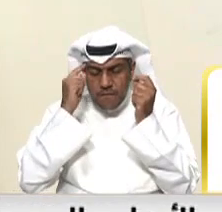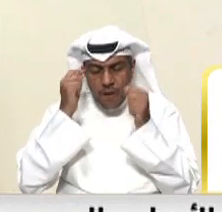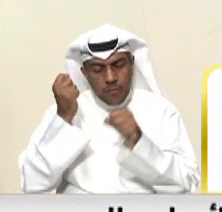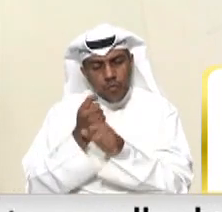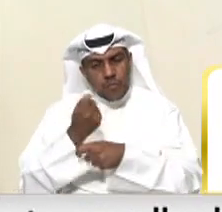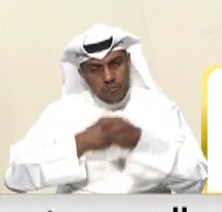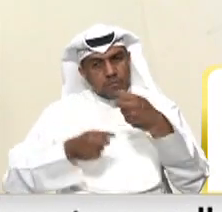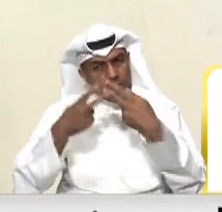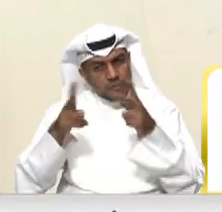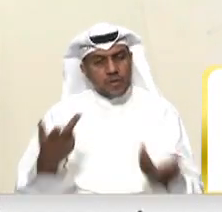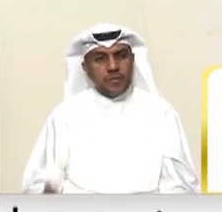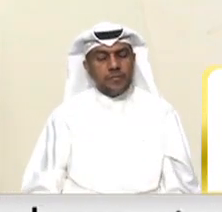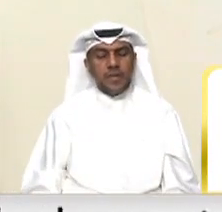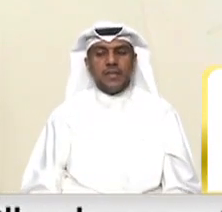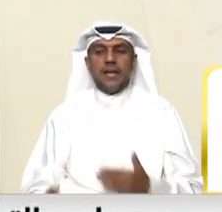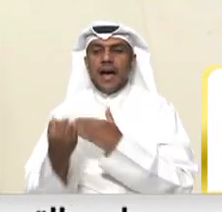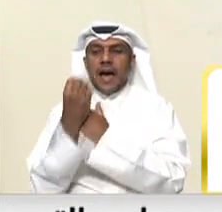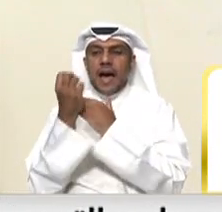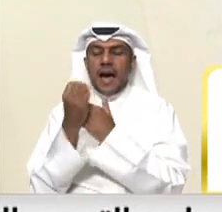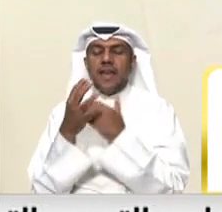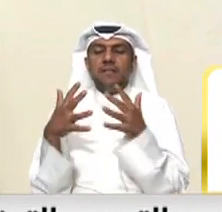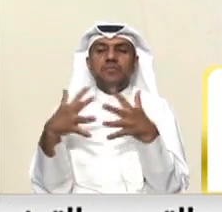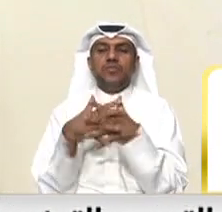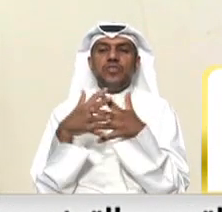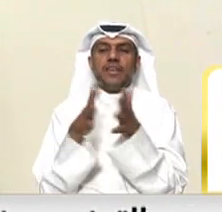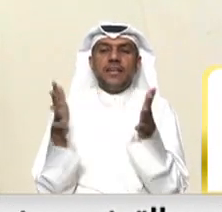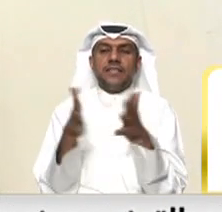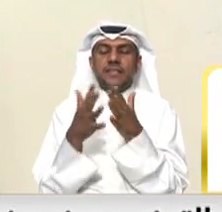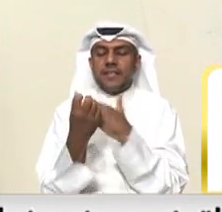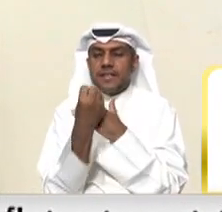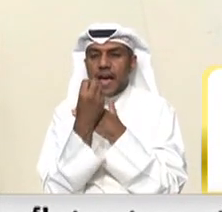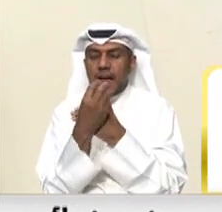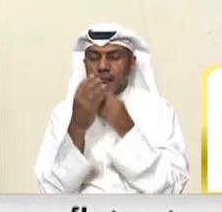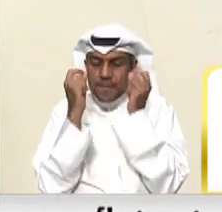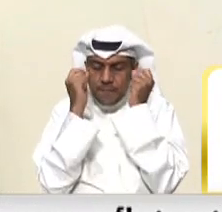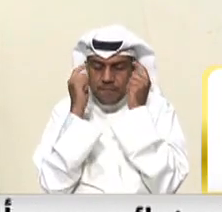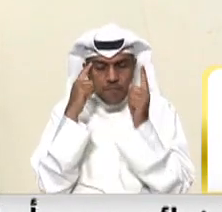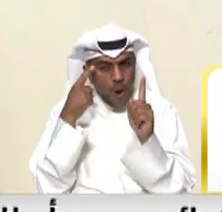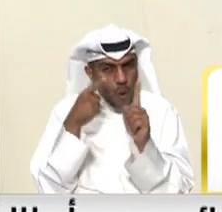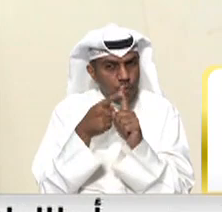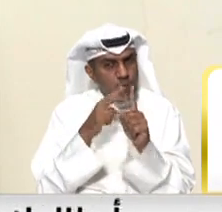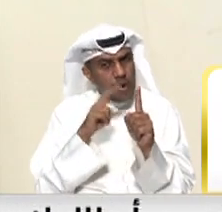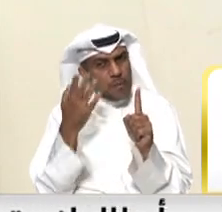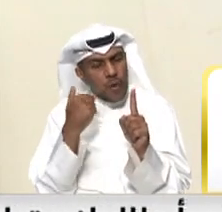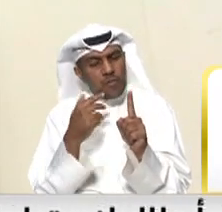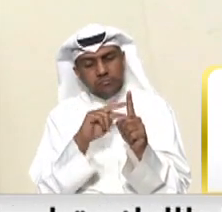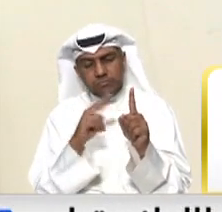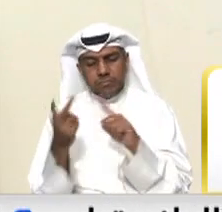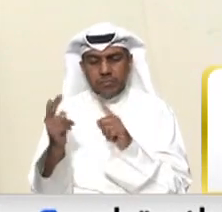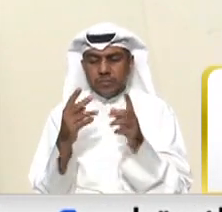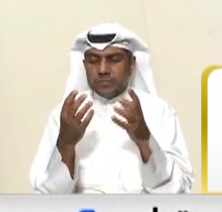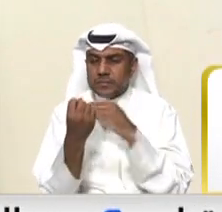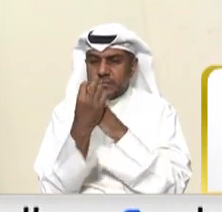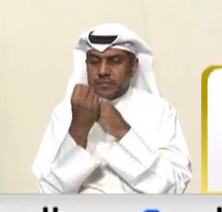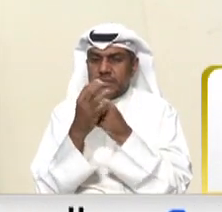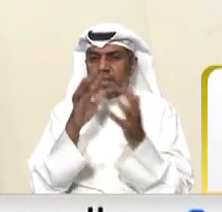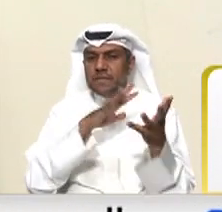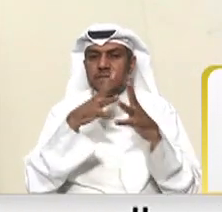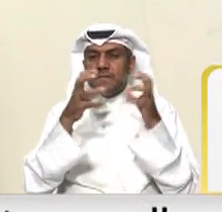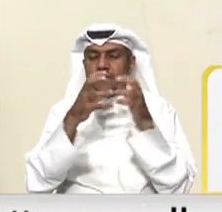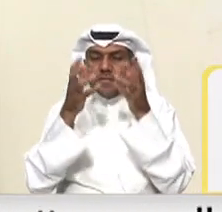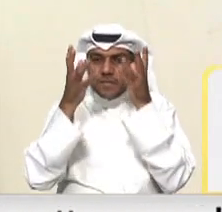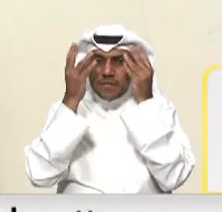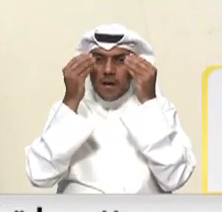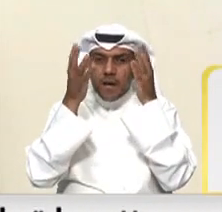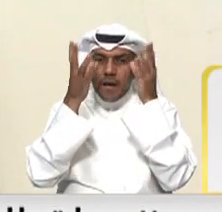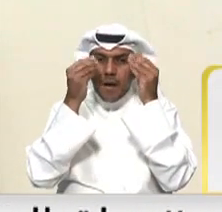أعطونا سيناريوهات حق شركات صغيرة إن كانت معروفة أو غير معروفة، وشرحوا لنا مشاكل بعض الشركات اللي